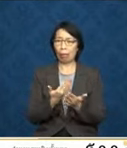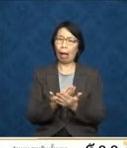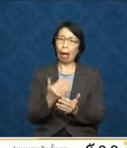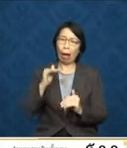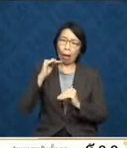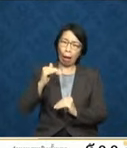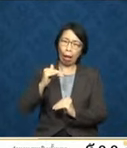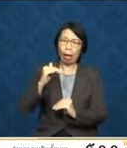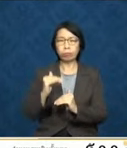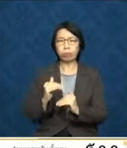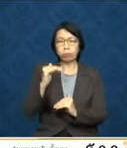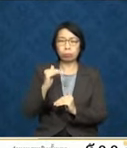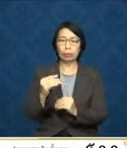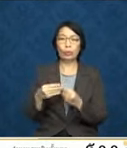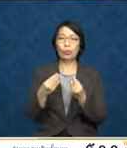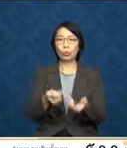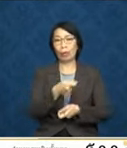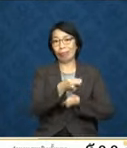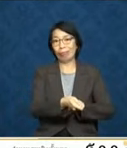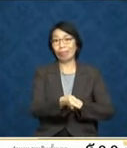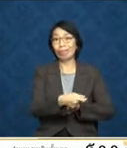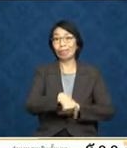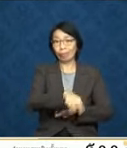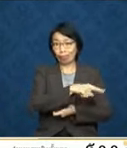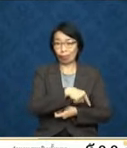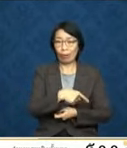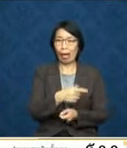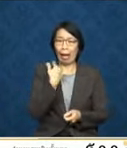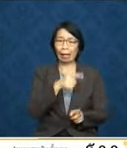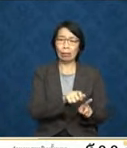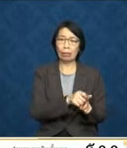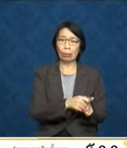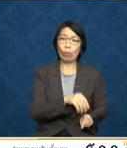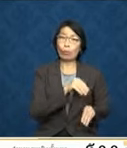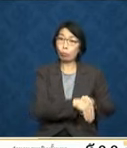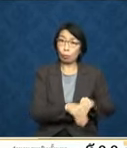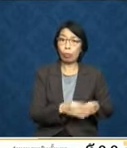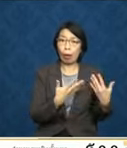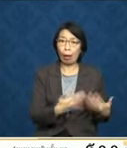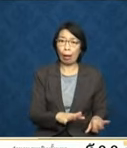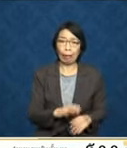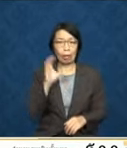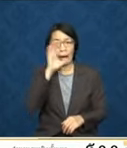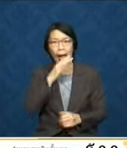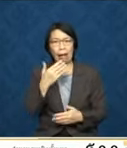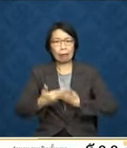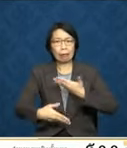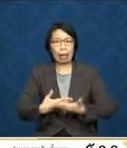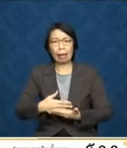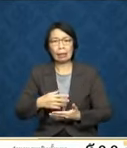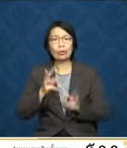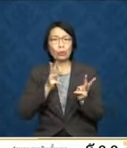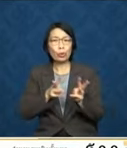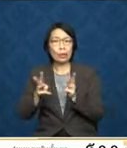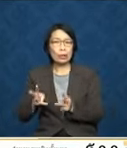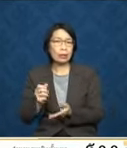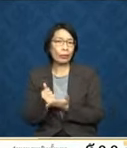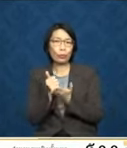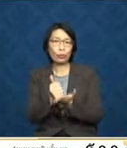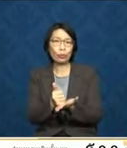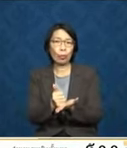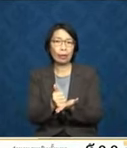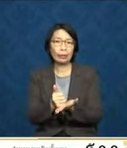แก่พ่อแม่พี่น้องเกษตรกรไทยที่ปลูกข้าวโพดนะครับแล้วก็อยากจะให้หามาตรการรองรับนะครับในการ